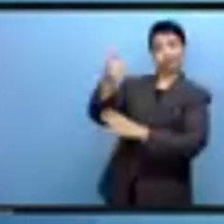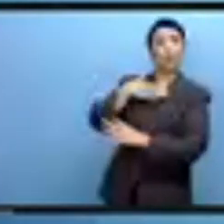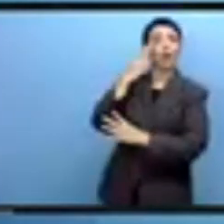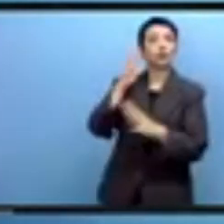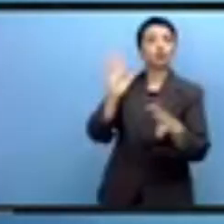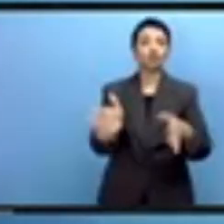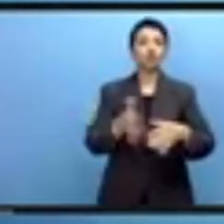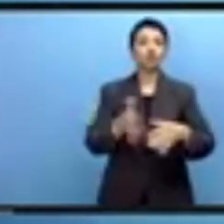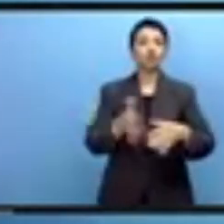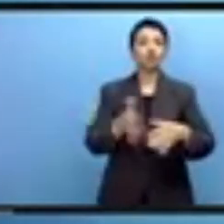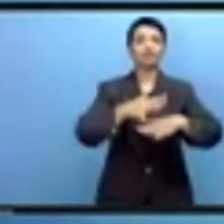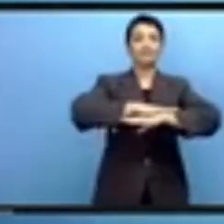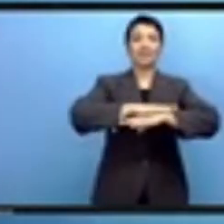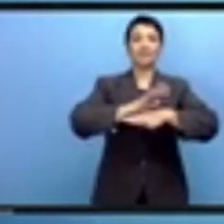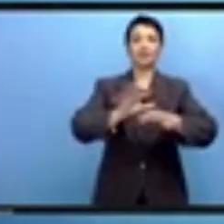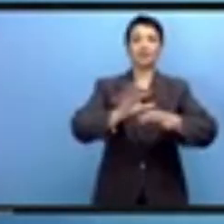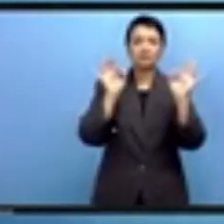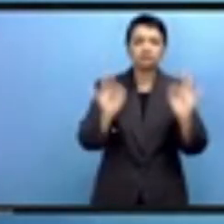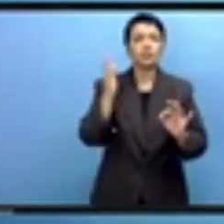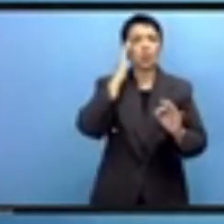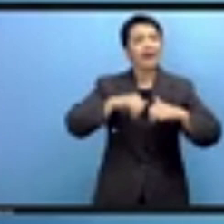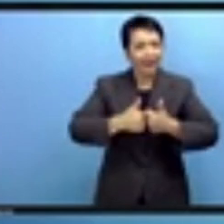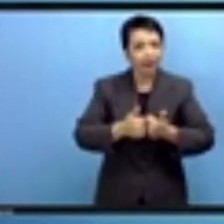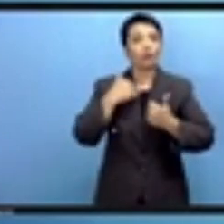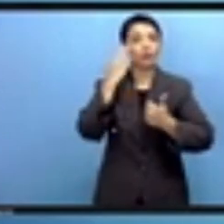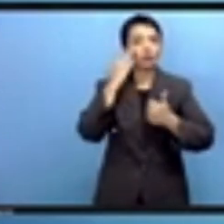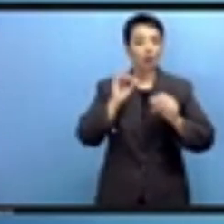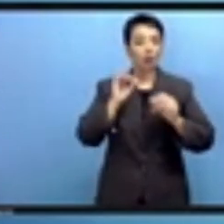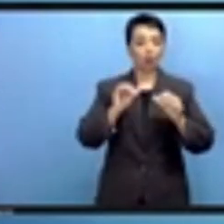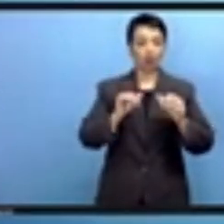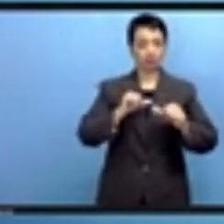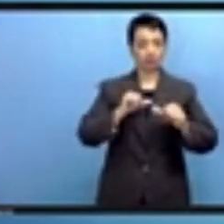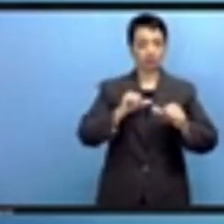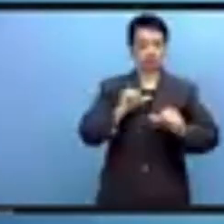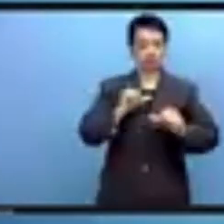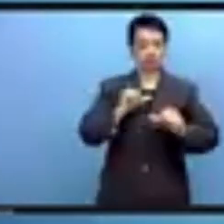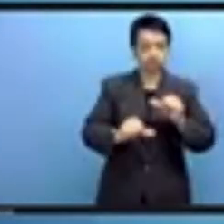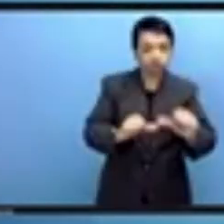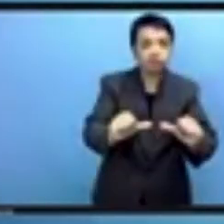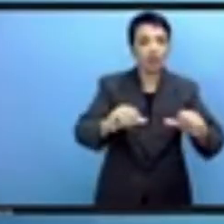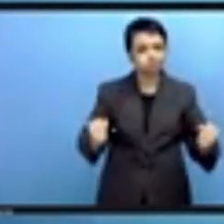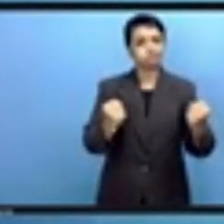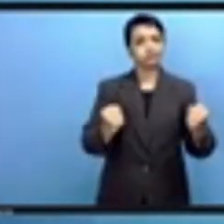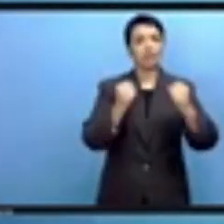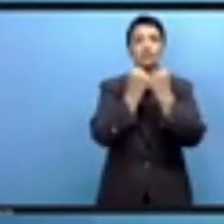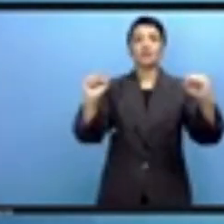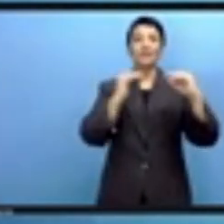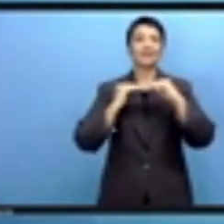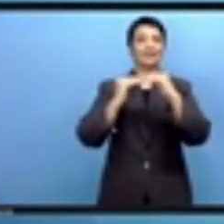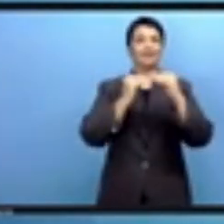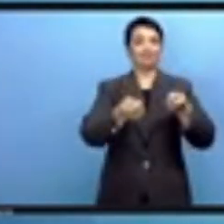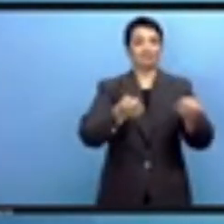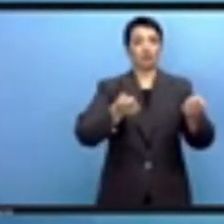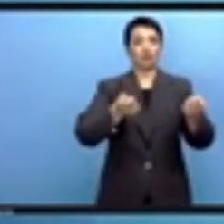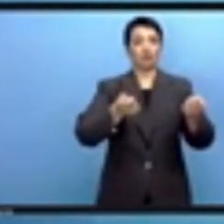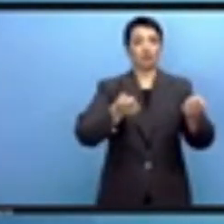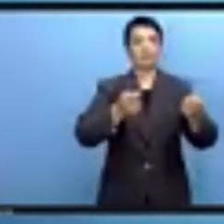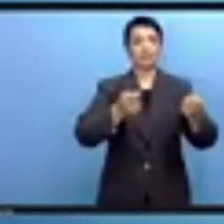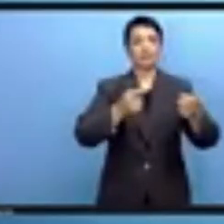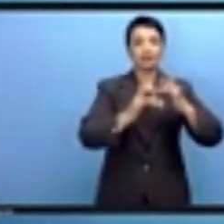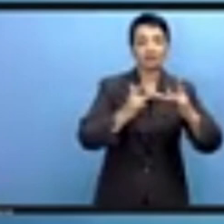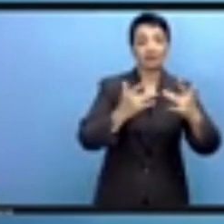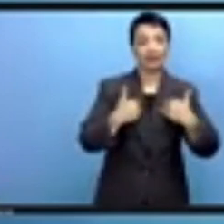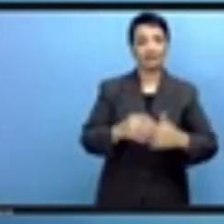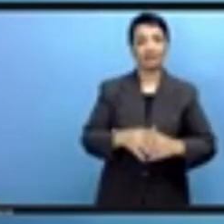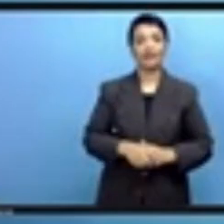作用，将 IGF 的论坛作为一个平台，能够使互联网的治